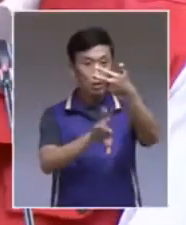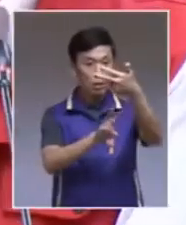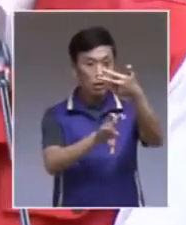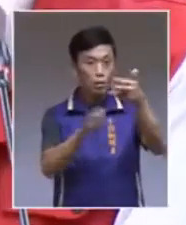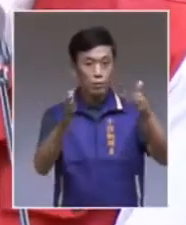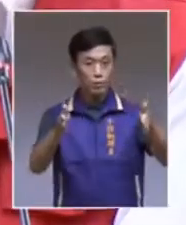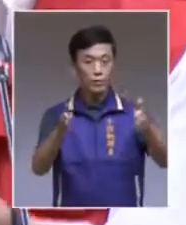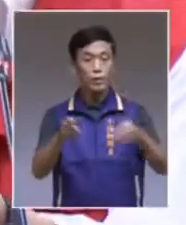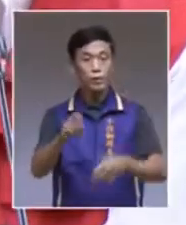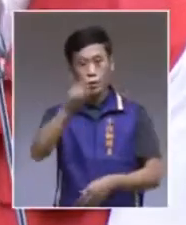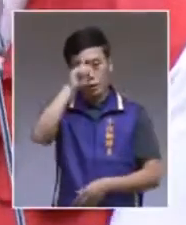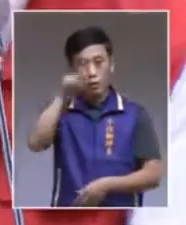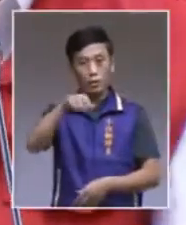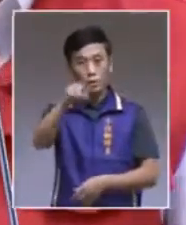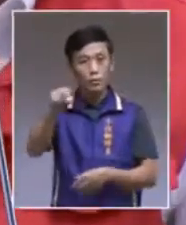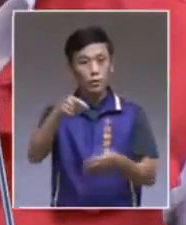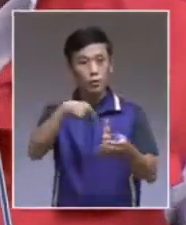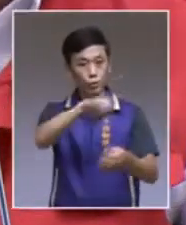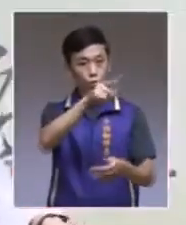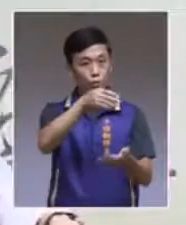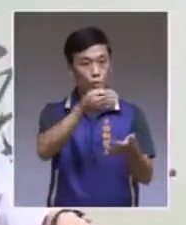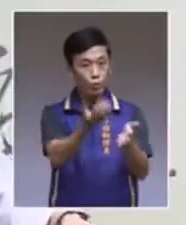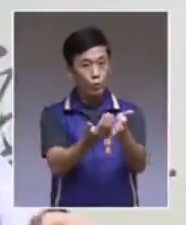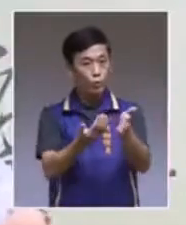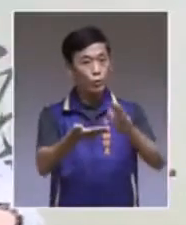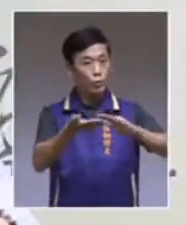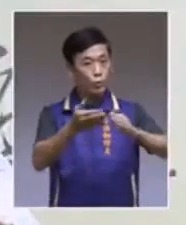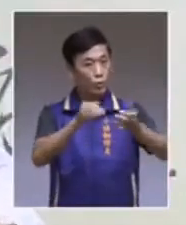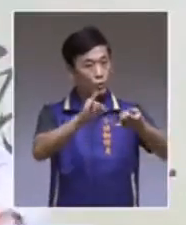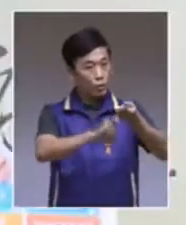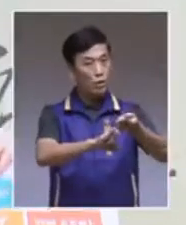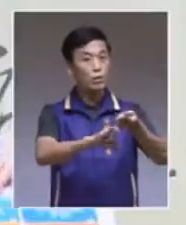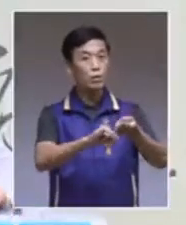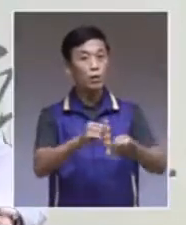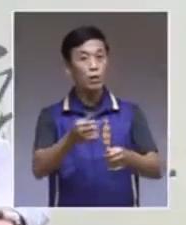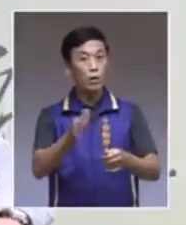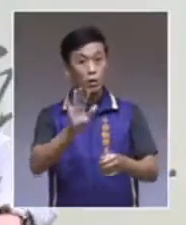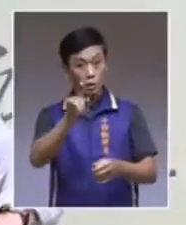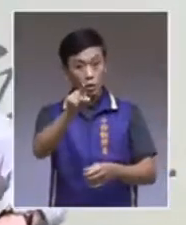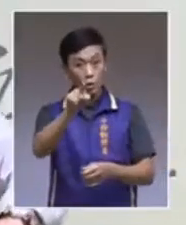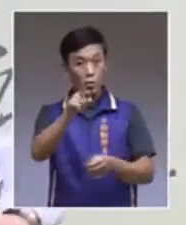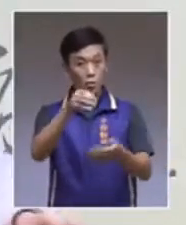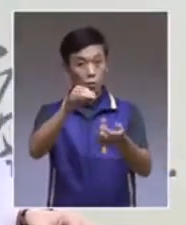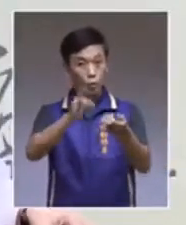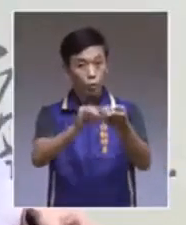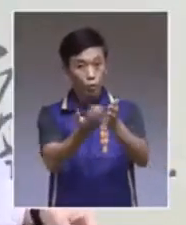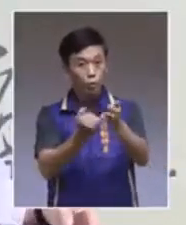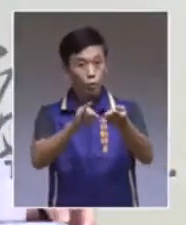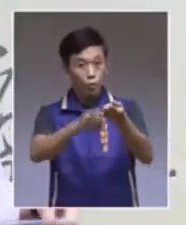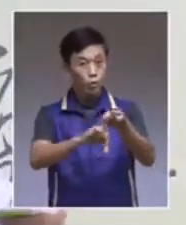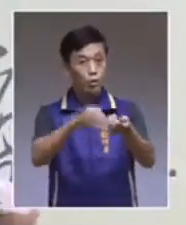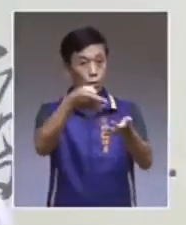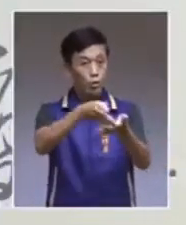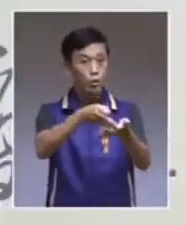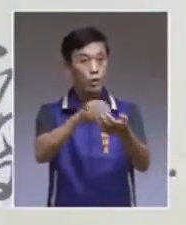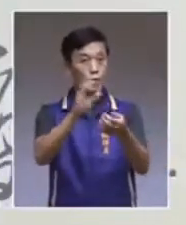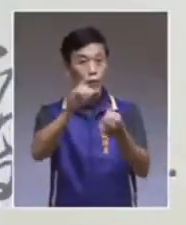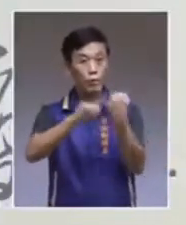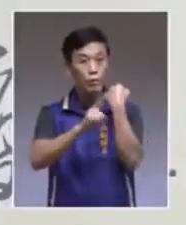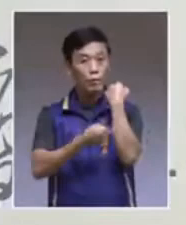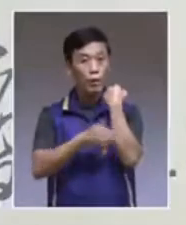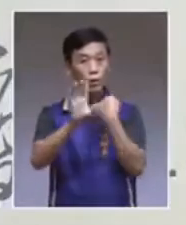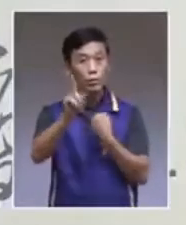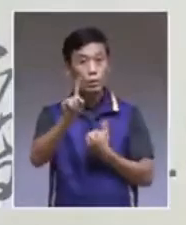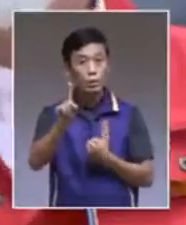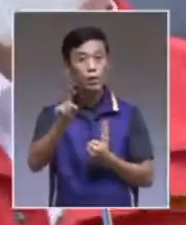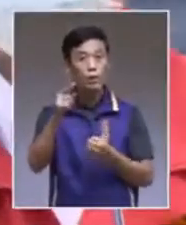20号到22号请大家就预约登记那你有几个预约登记的方式就是再跟大家重复一